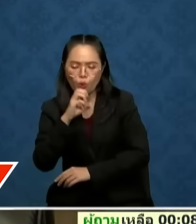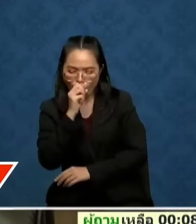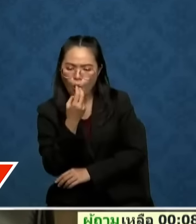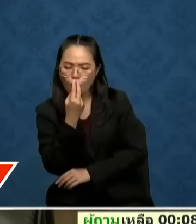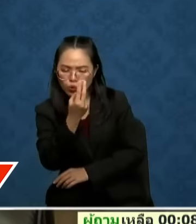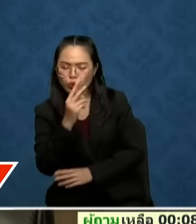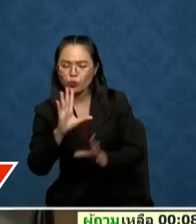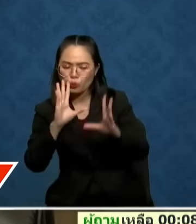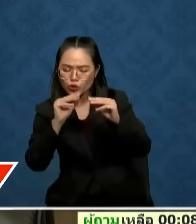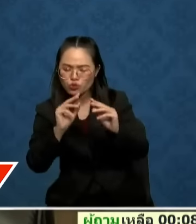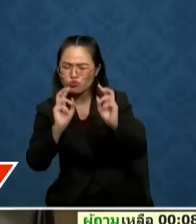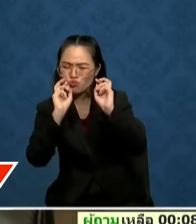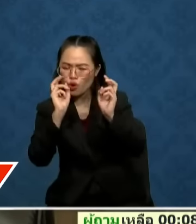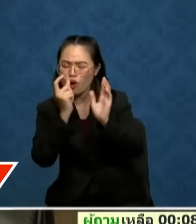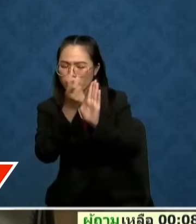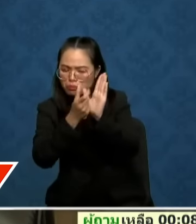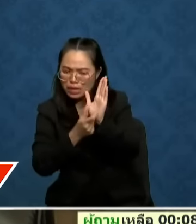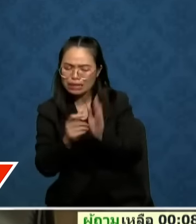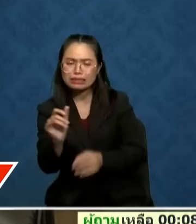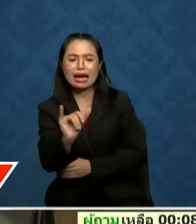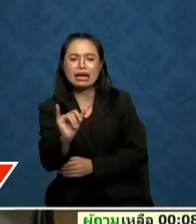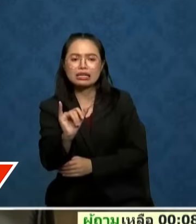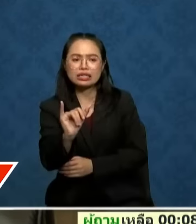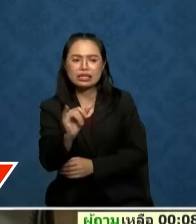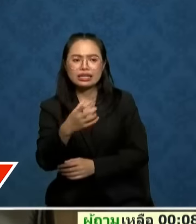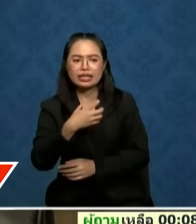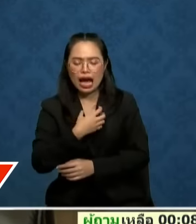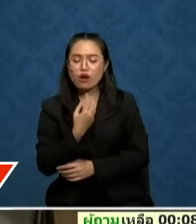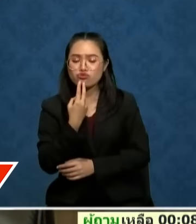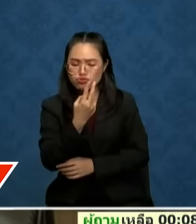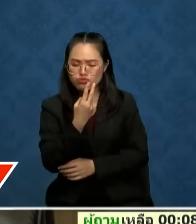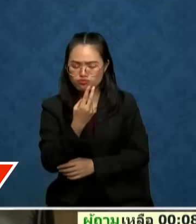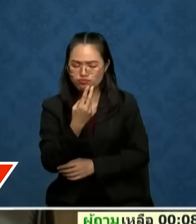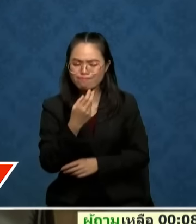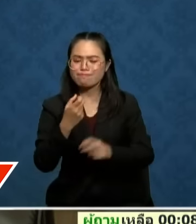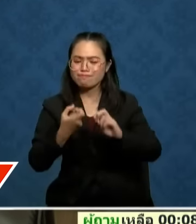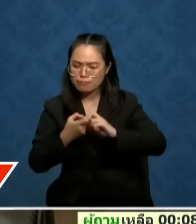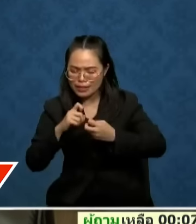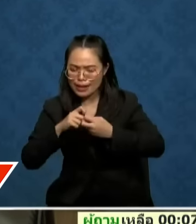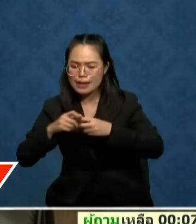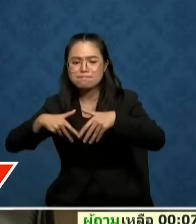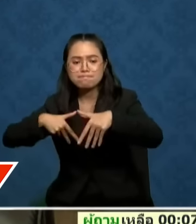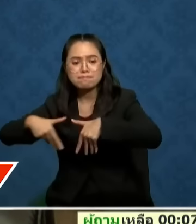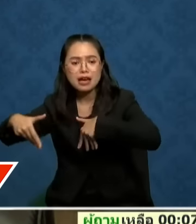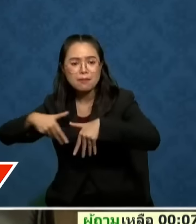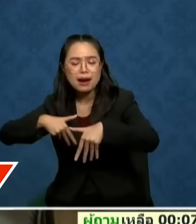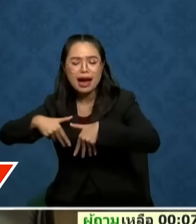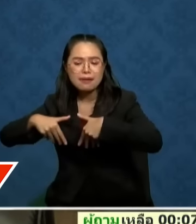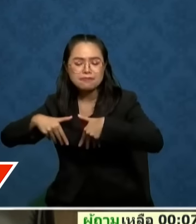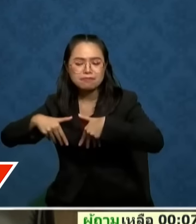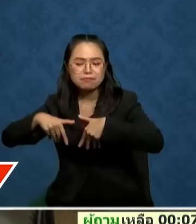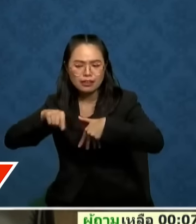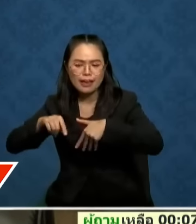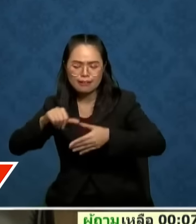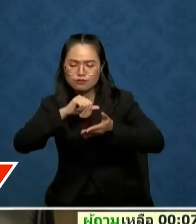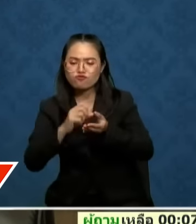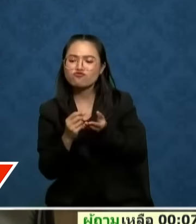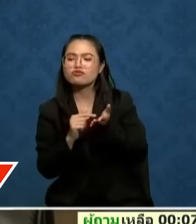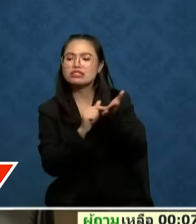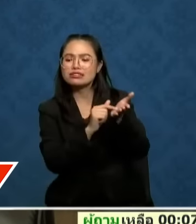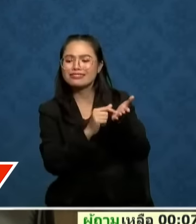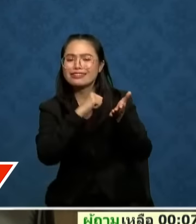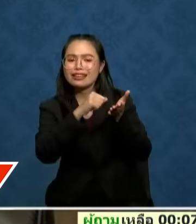งเพื่อรอเห็นรอจะได้เห็นว่าเรื่องของชาวบ้านหนองพะวาบางขุนบางค่ายจะได้เข้าไปสู่การแก้ไขปัญหางบ